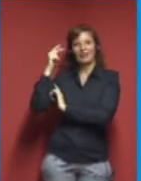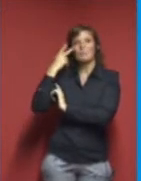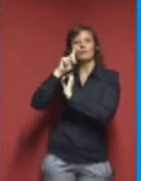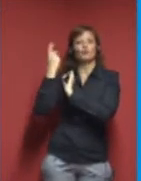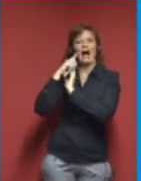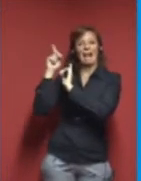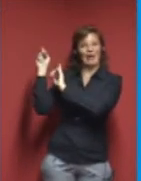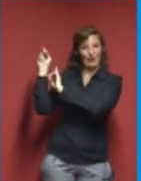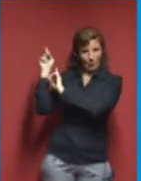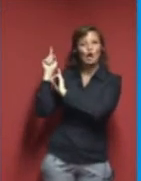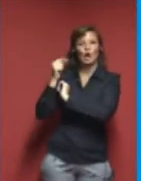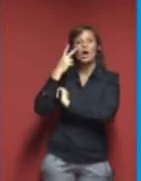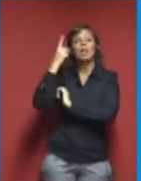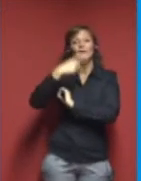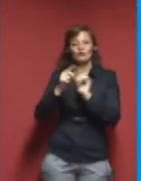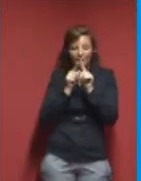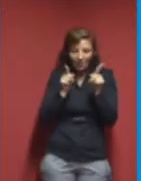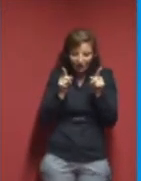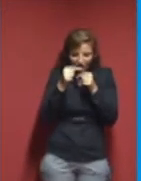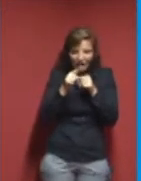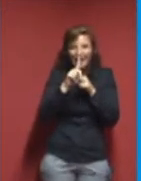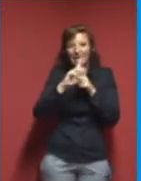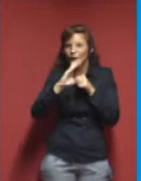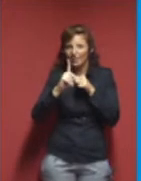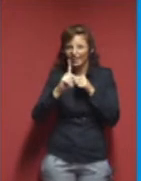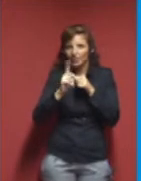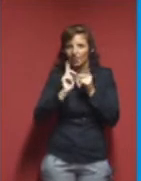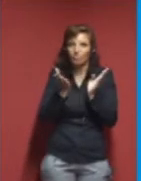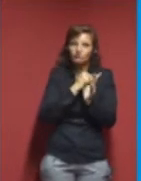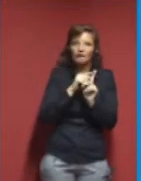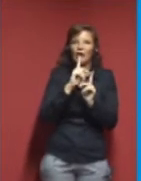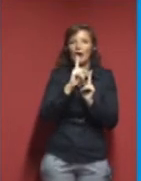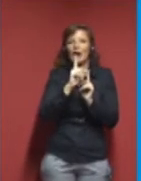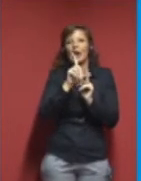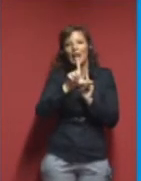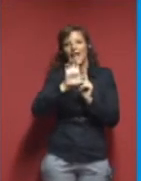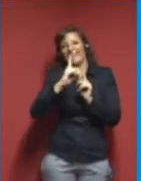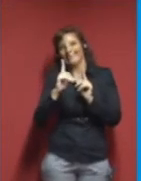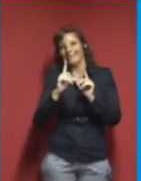lo schermo LCD è sostituito da un LED,